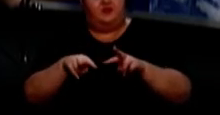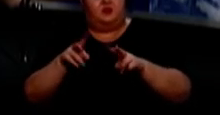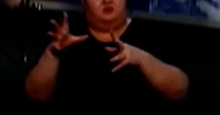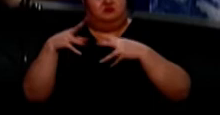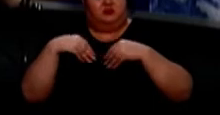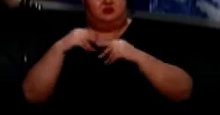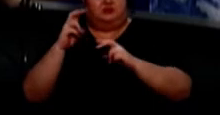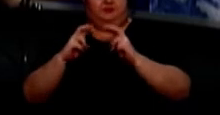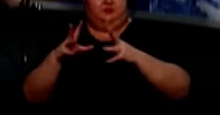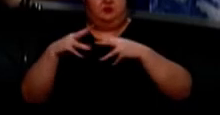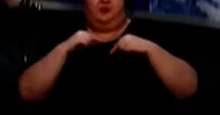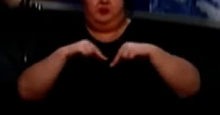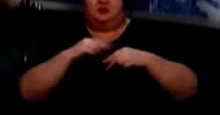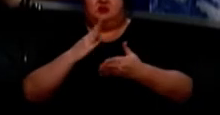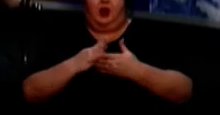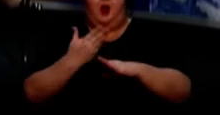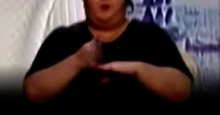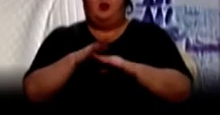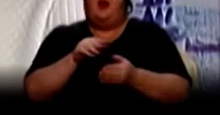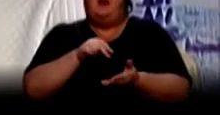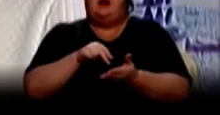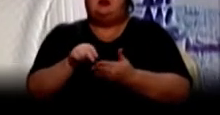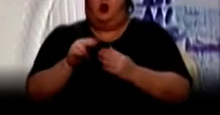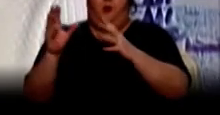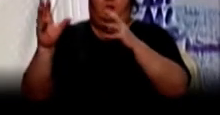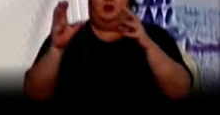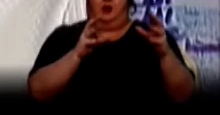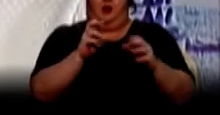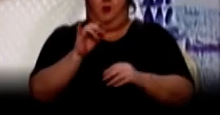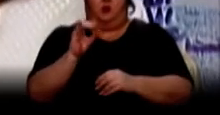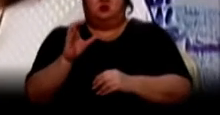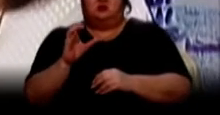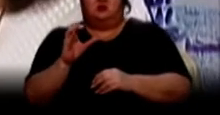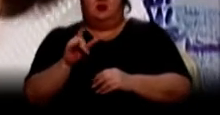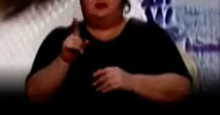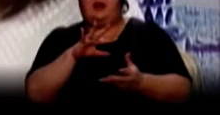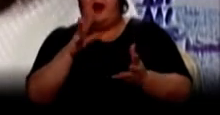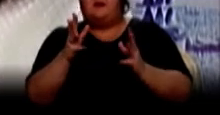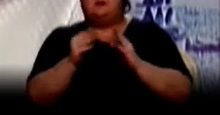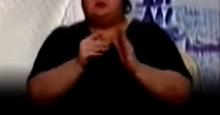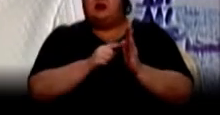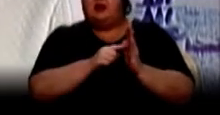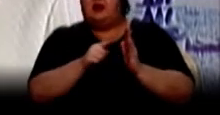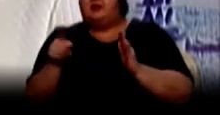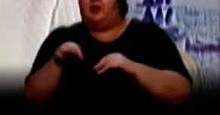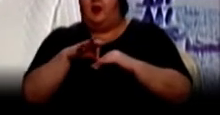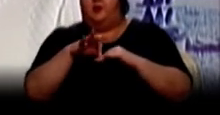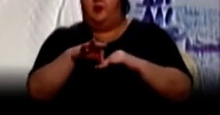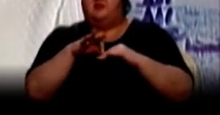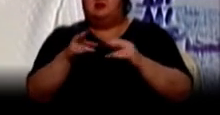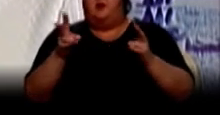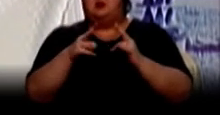Тому що Полтава закупила, як я говорила, бус, але там всі етапи поводження з відходами